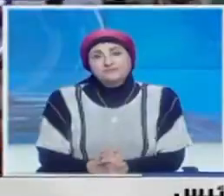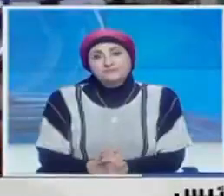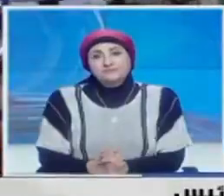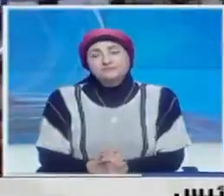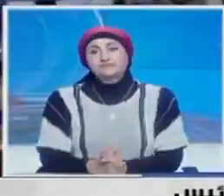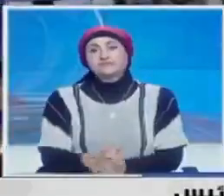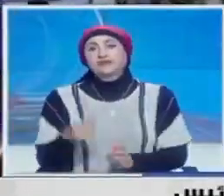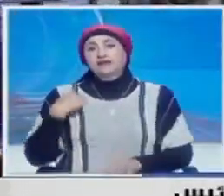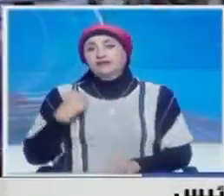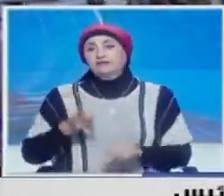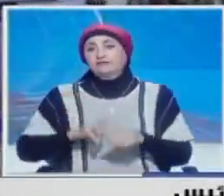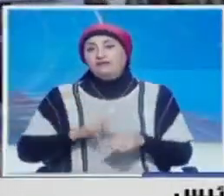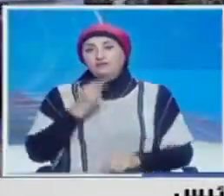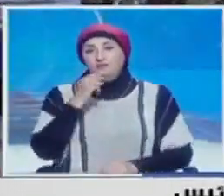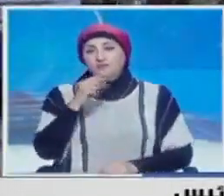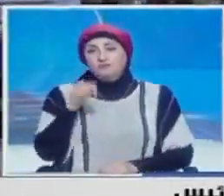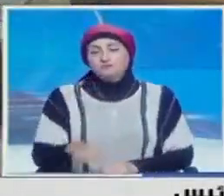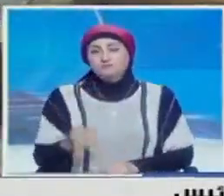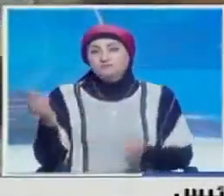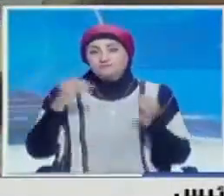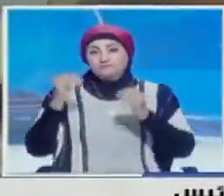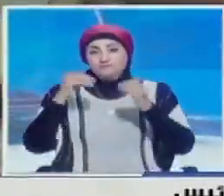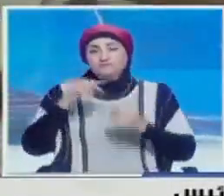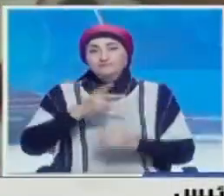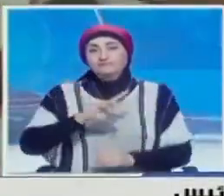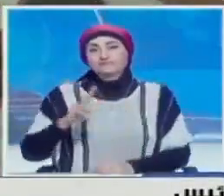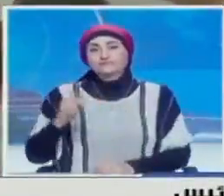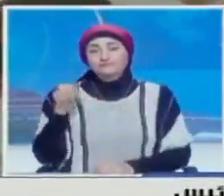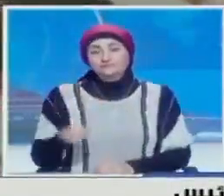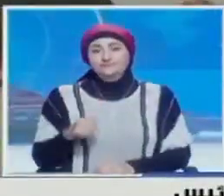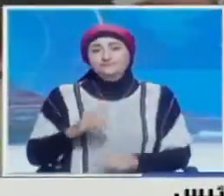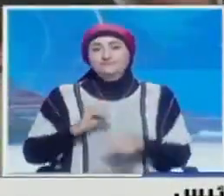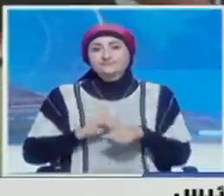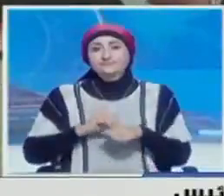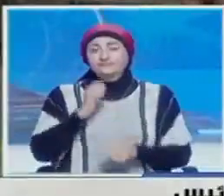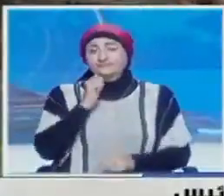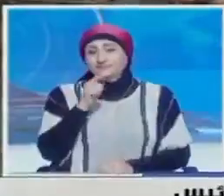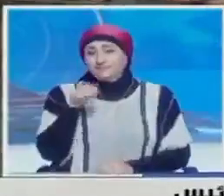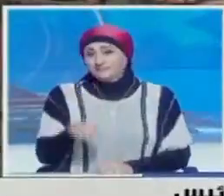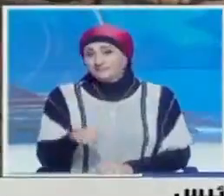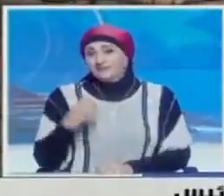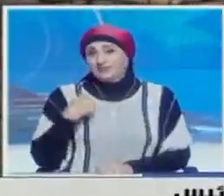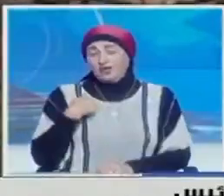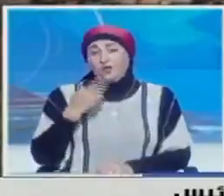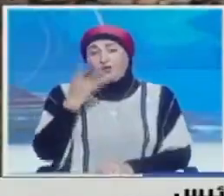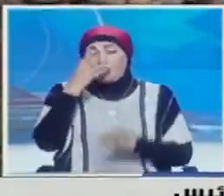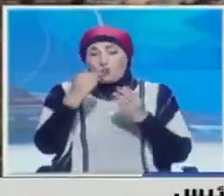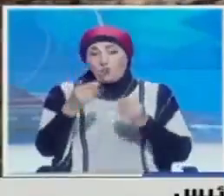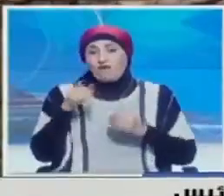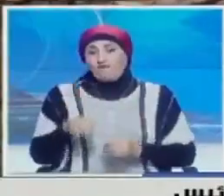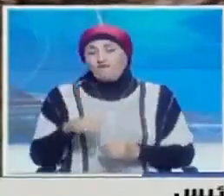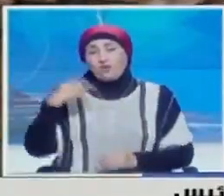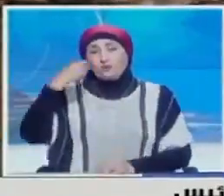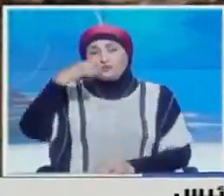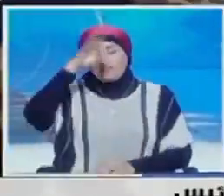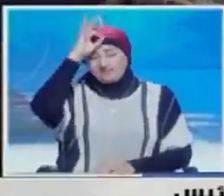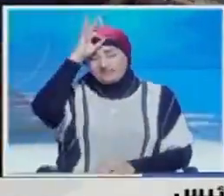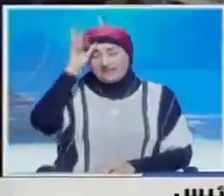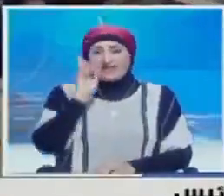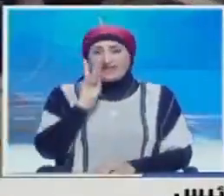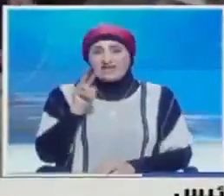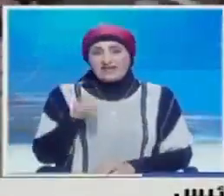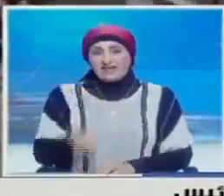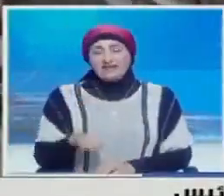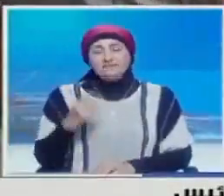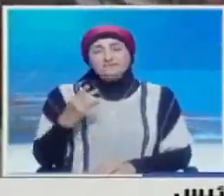وفر في المعروض من السلع في إطار مبادرة كلنا واحد برعاية رئيس الجمهورية، والتي تواصل وزارة الداخلية فعالياتها لتخفيف